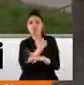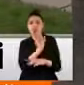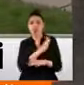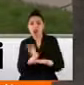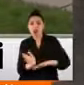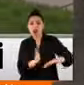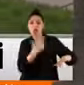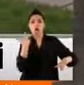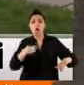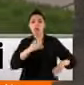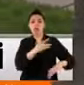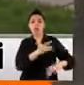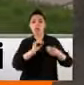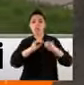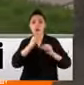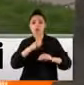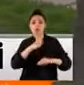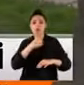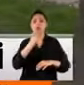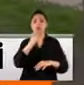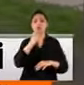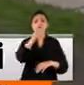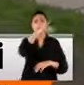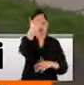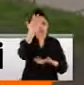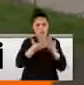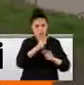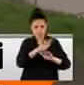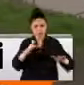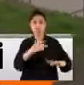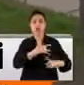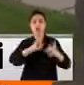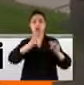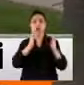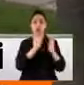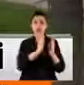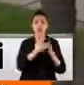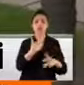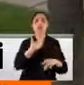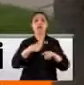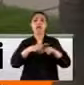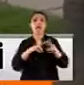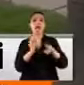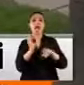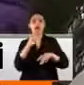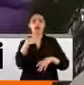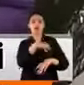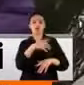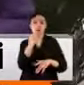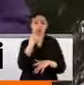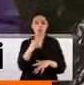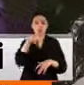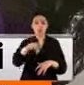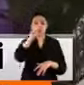ama özellikle çarpıntı var ve hastanın ateşi düşmesine rağmen devam ediyor. İşte eko çekiyoruz, ekoda da bulgular saptanıyor.